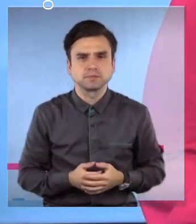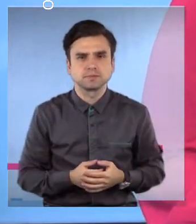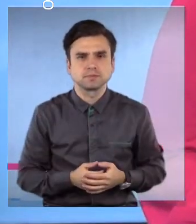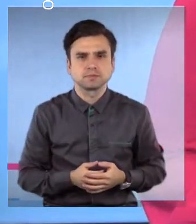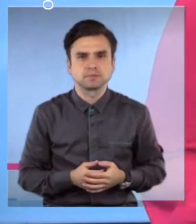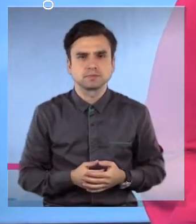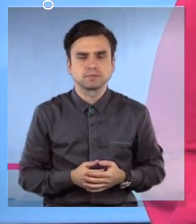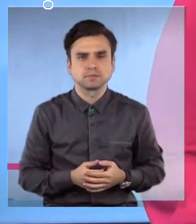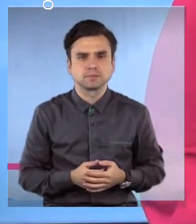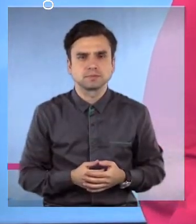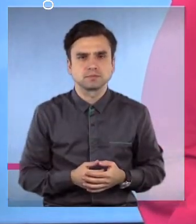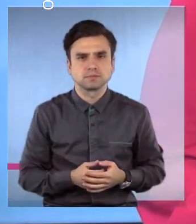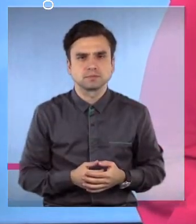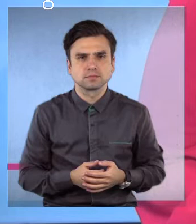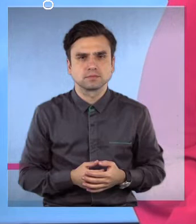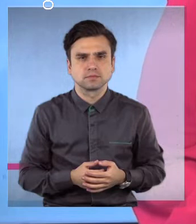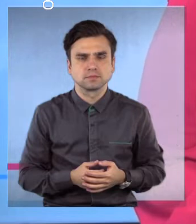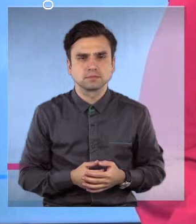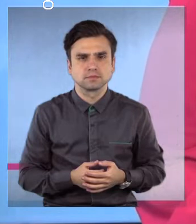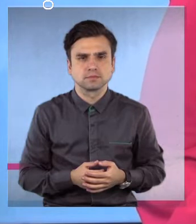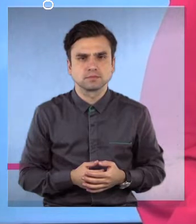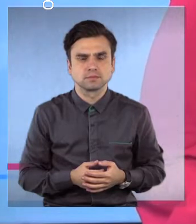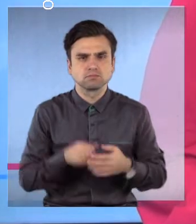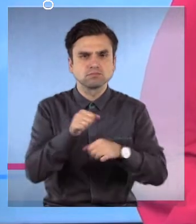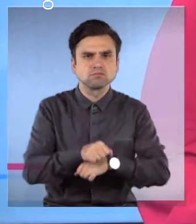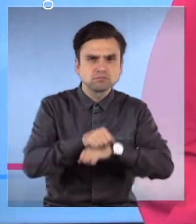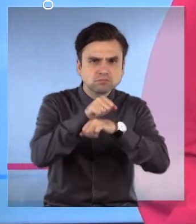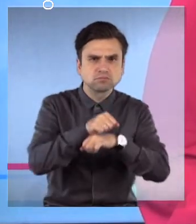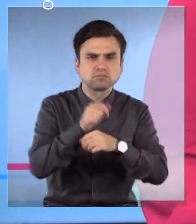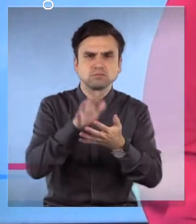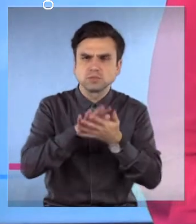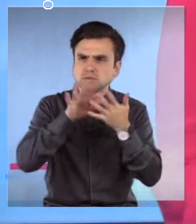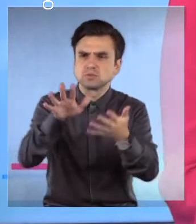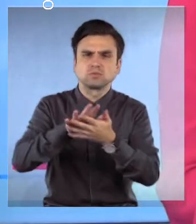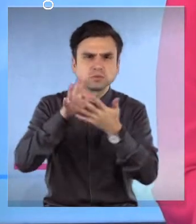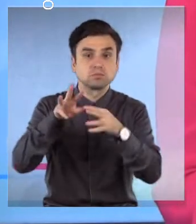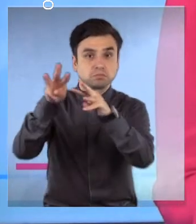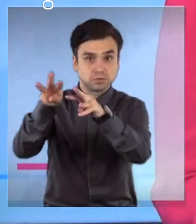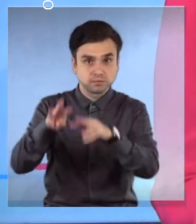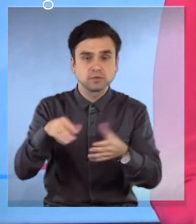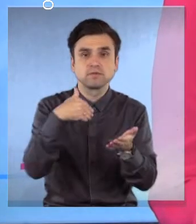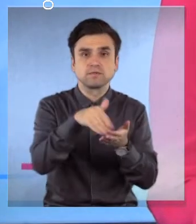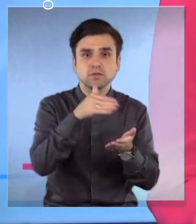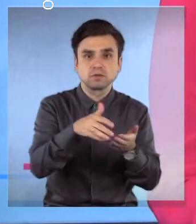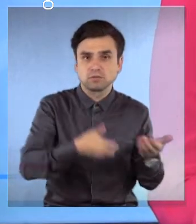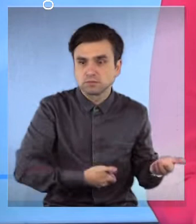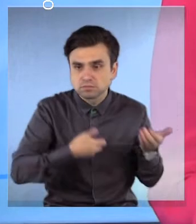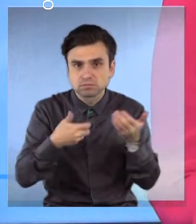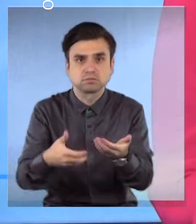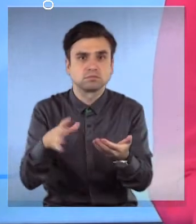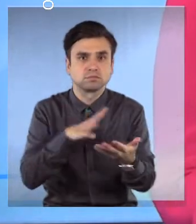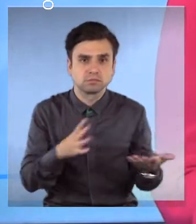Болдинська. Вигуки «Ганьба», блокування трибуни та свиня під Радою. Народні депутати увесь робочий день розглядали